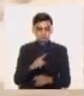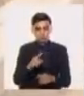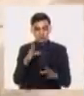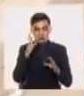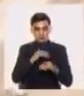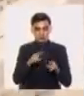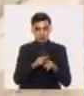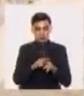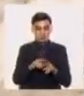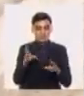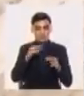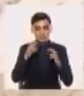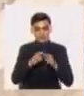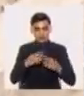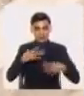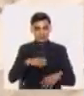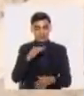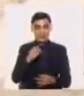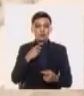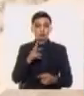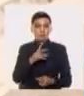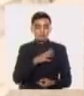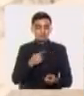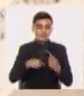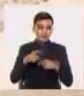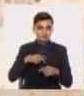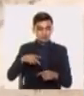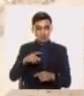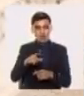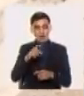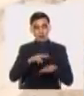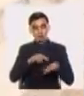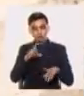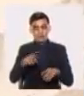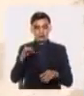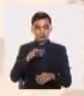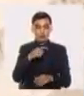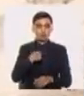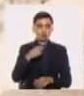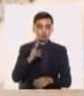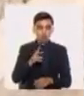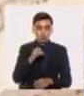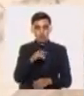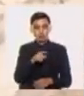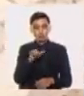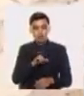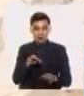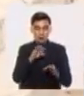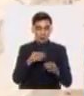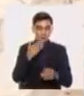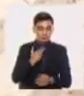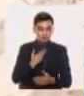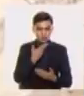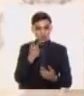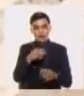в мегаполис. При этом, когда я возвращался, никто из полицейских даже не поинтересовался, кто я, куда направляюсь, есть ли у меня